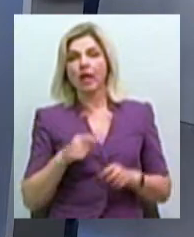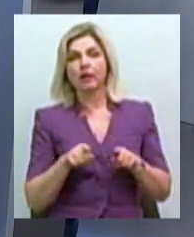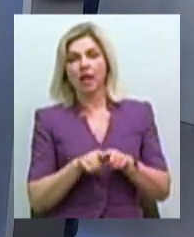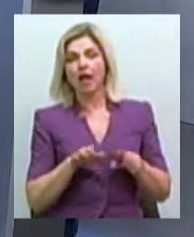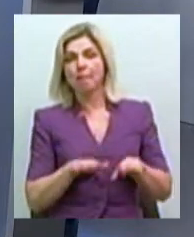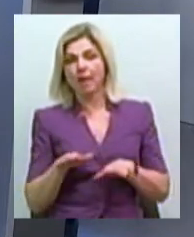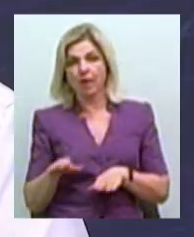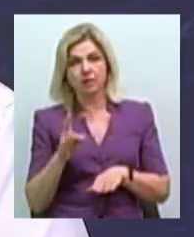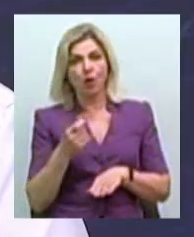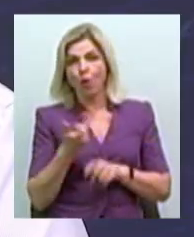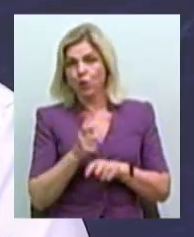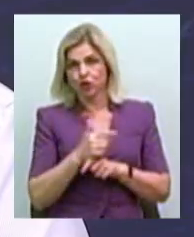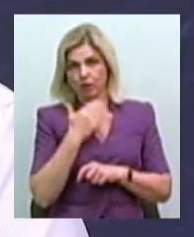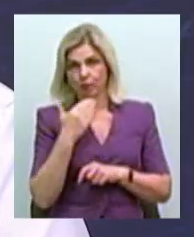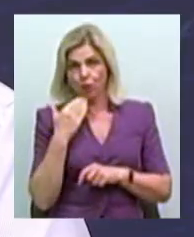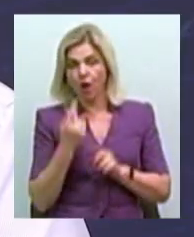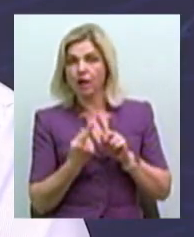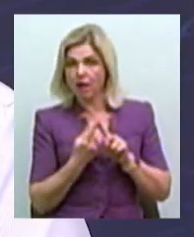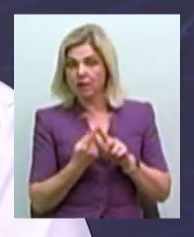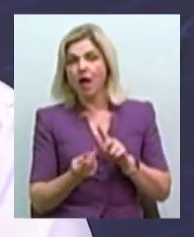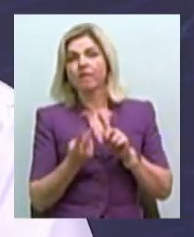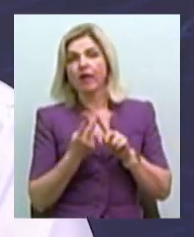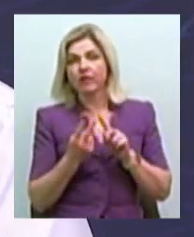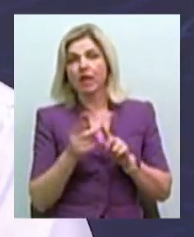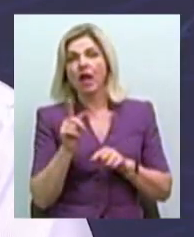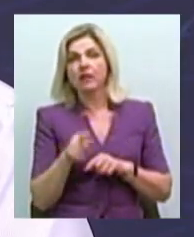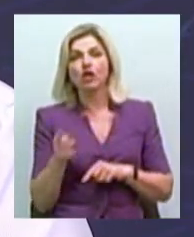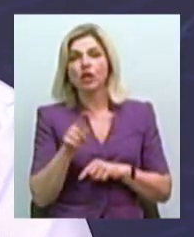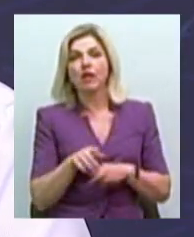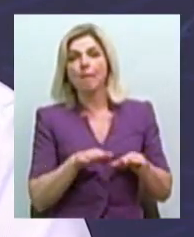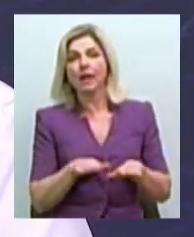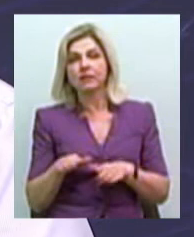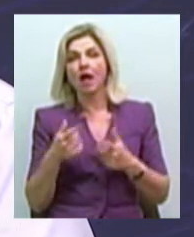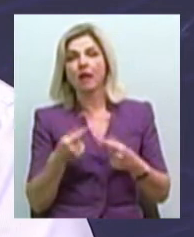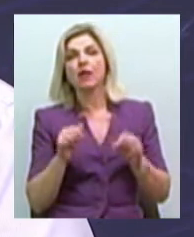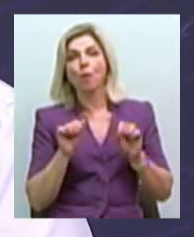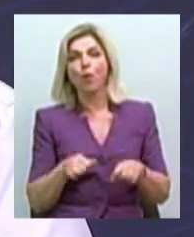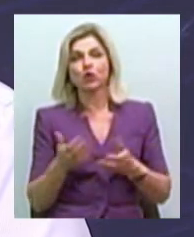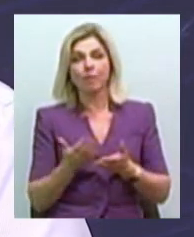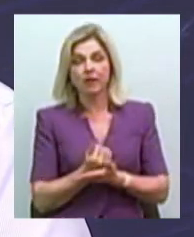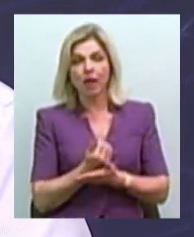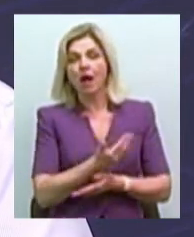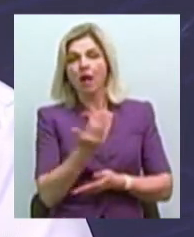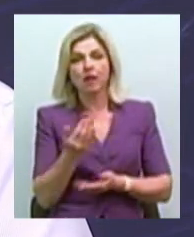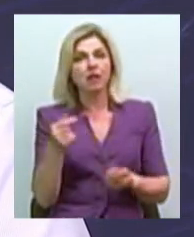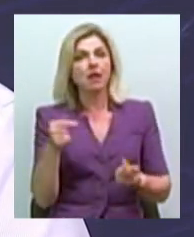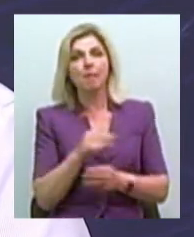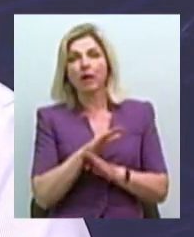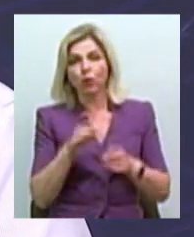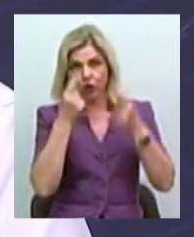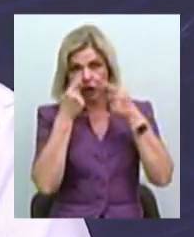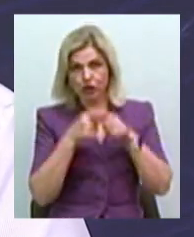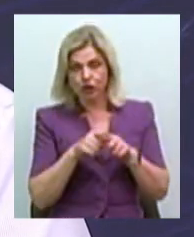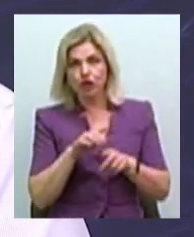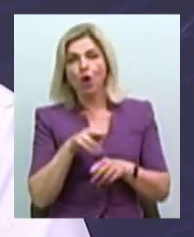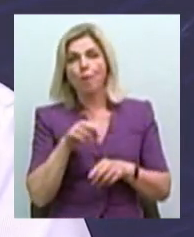очень много, это раз. Во-вторых, даже те места, которые там мы можем найти, там, они не подходят технически под установку